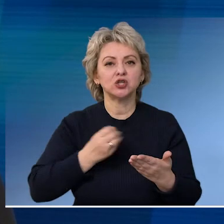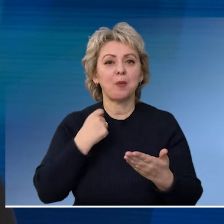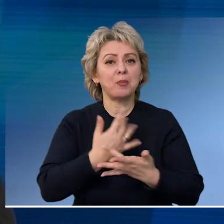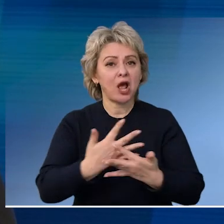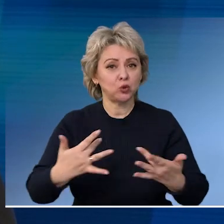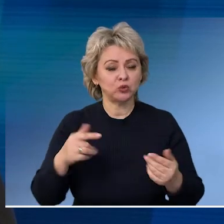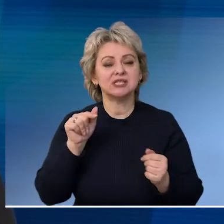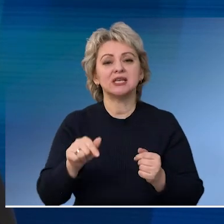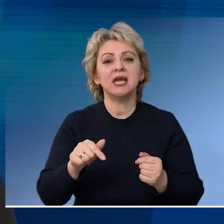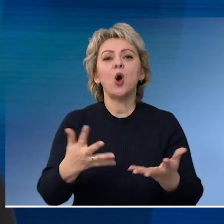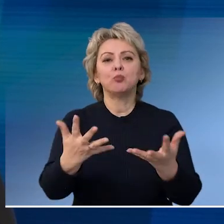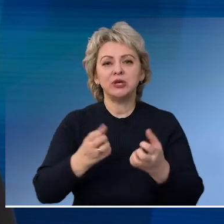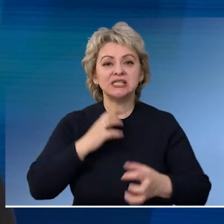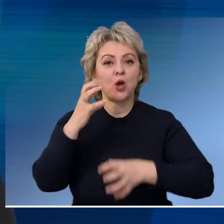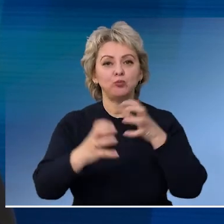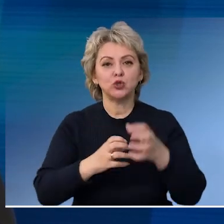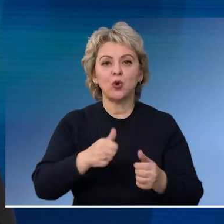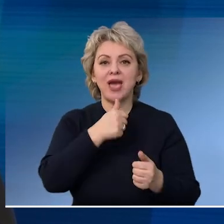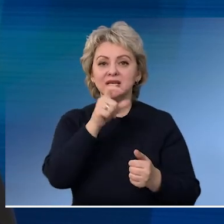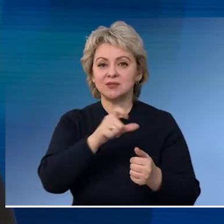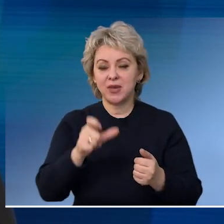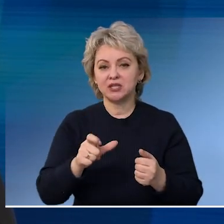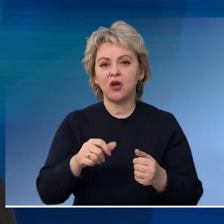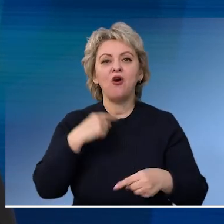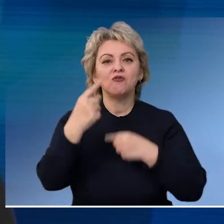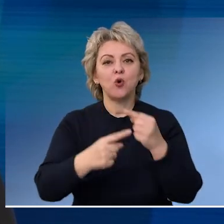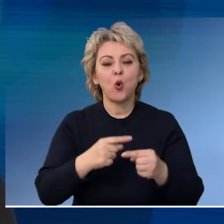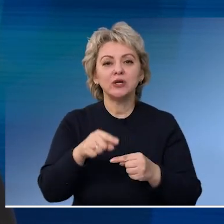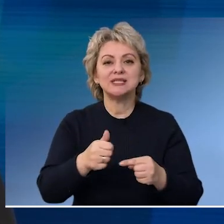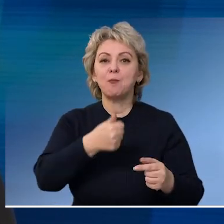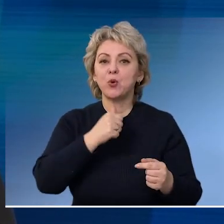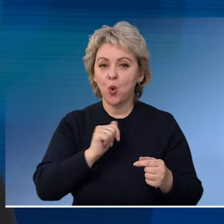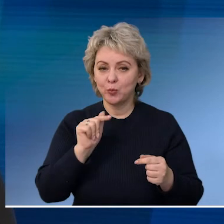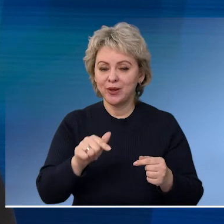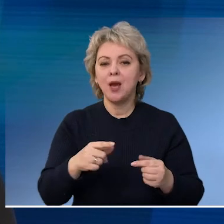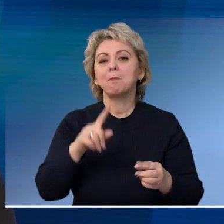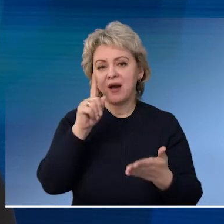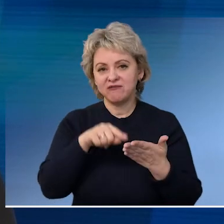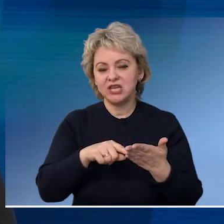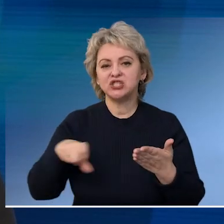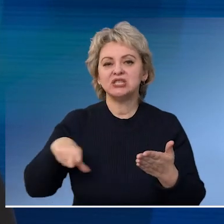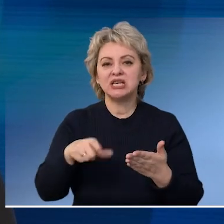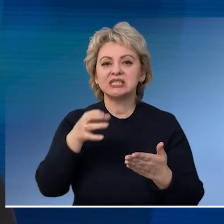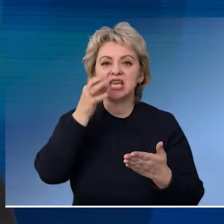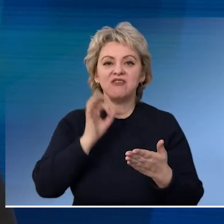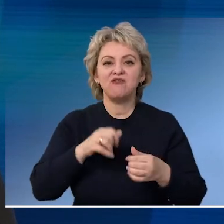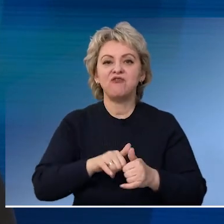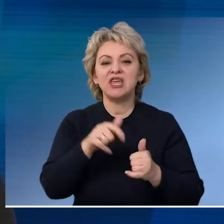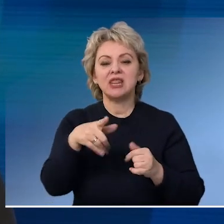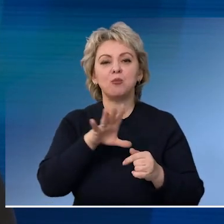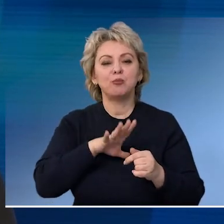нашей продукции, то признанная международными экспертами в ходе слепых дегустаций, поверьте мне, донские вина